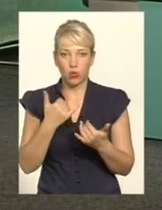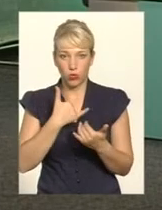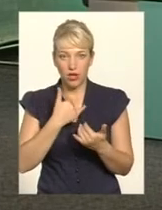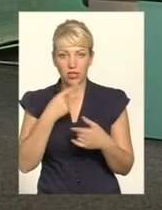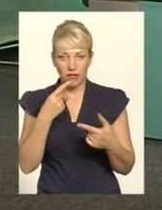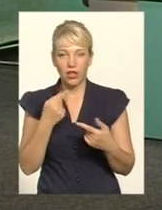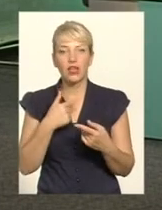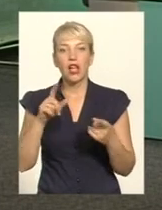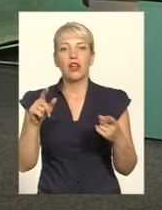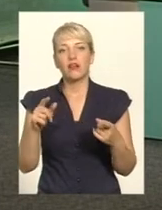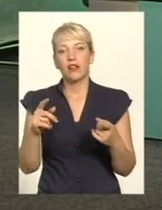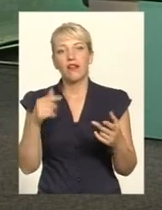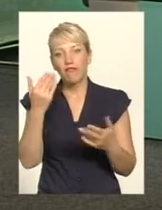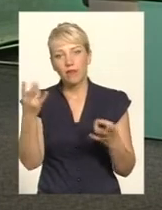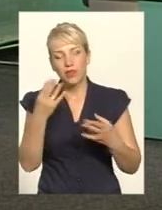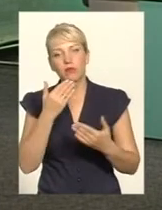да. Поэтому